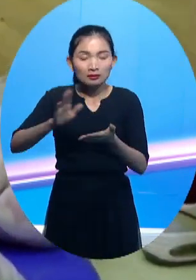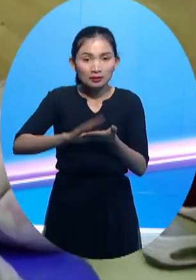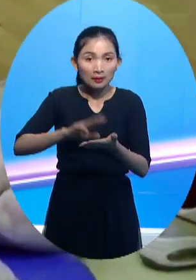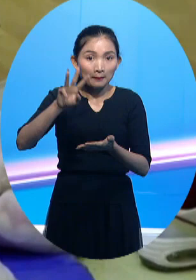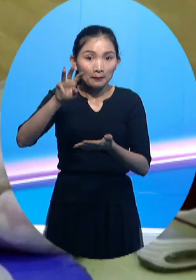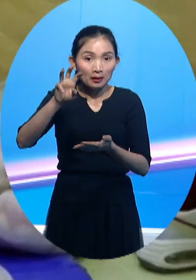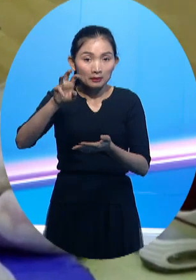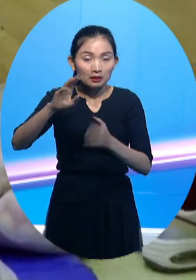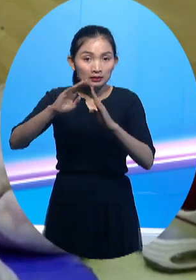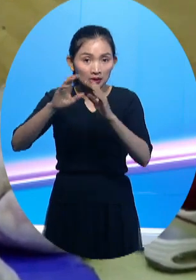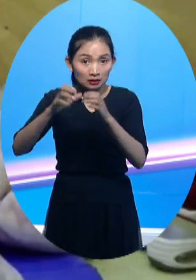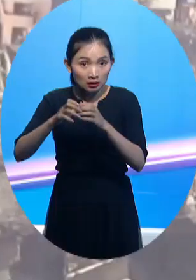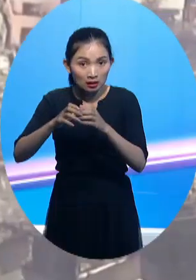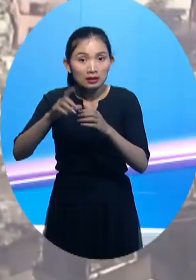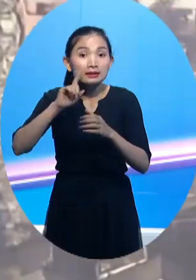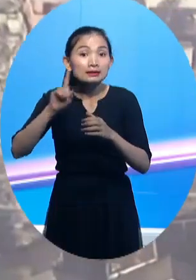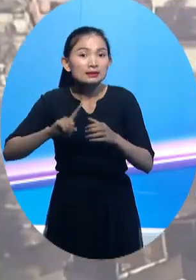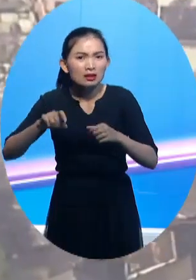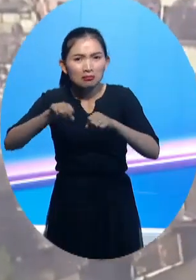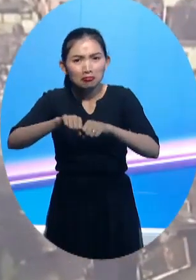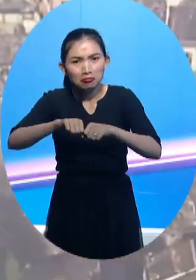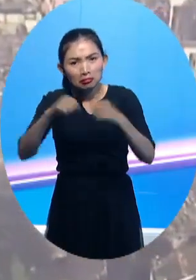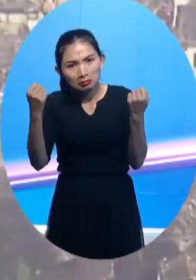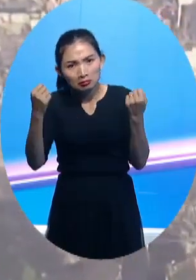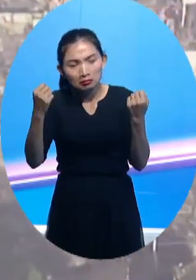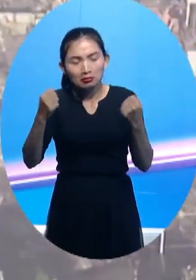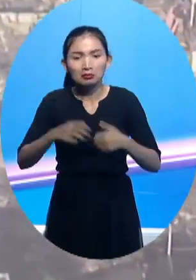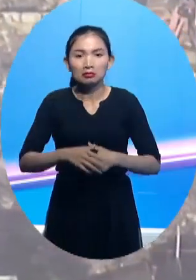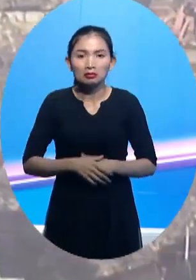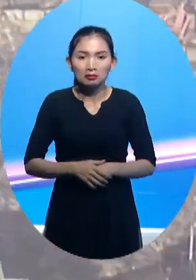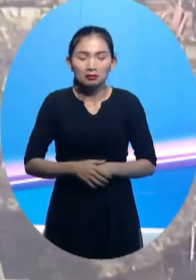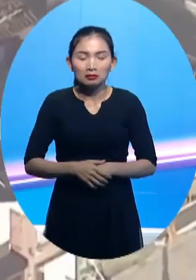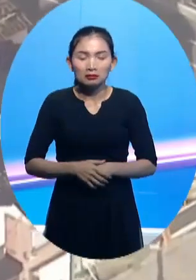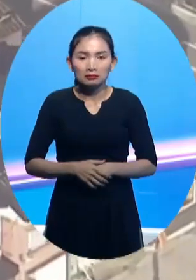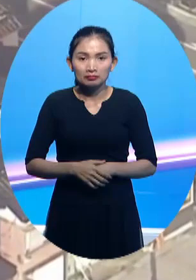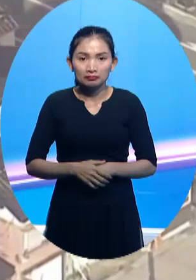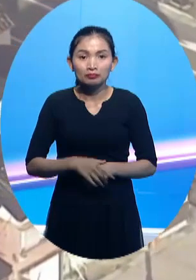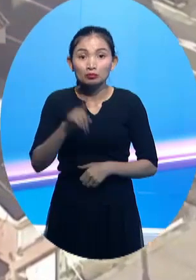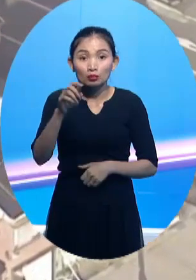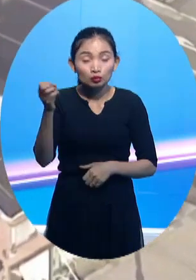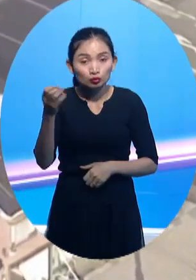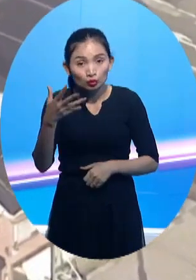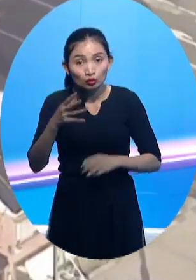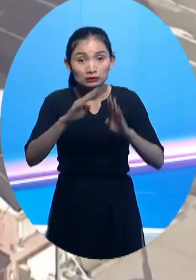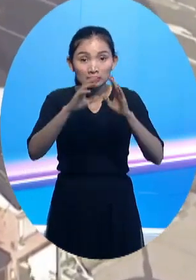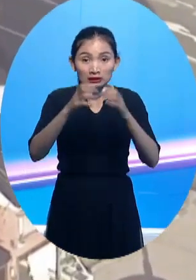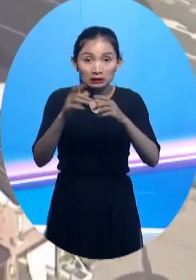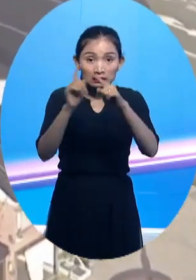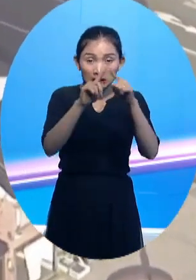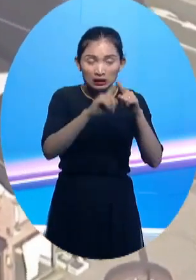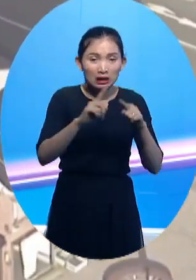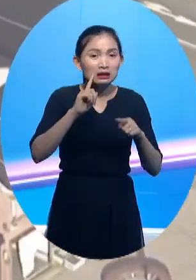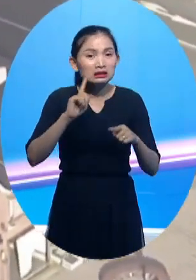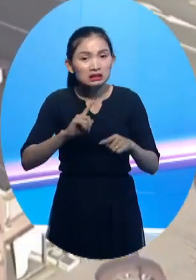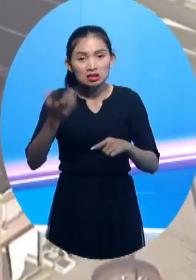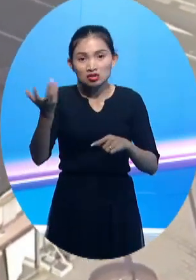niigata bị mất điện Một số khu vực ở tỉnh ishikawa toyama Fi và nagano cũng đã bị bị